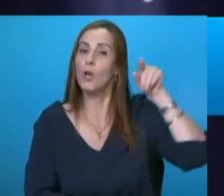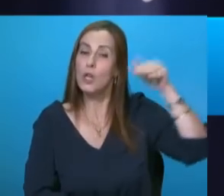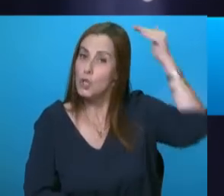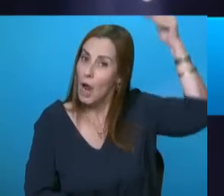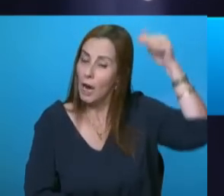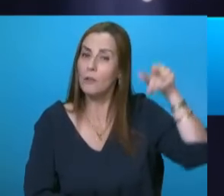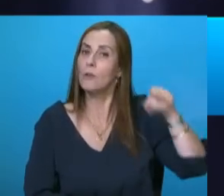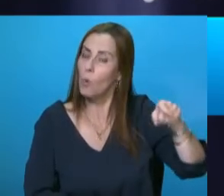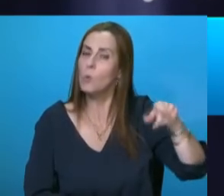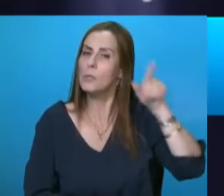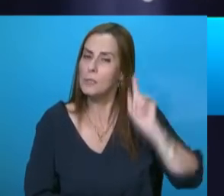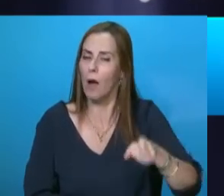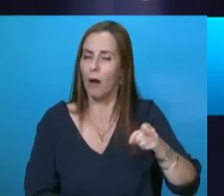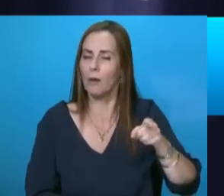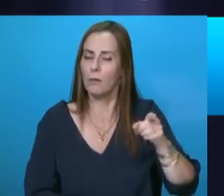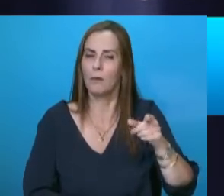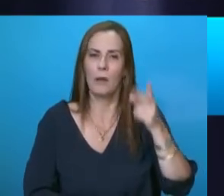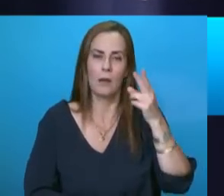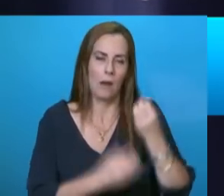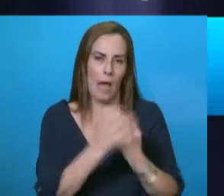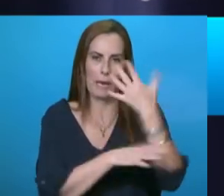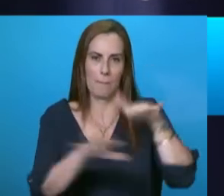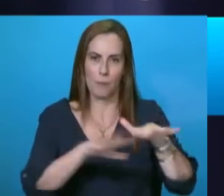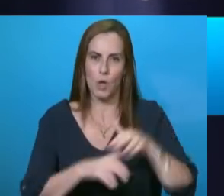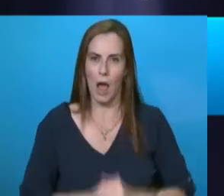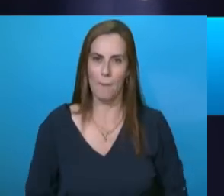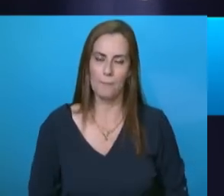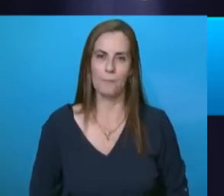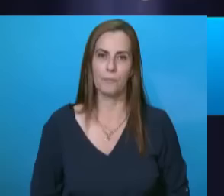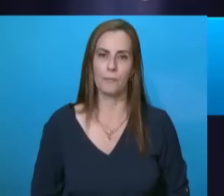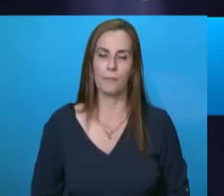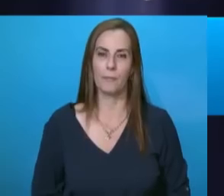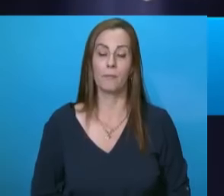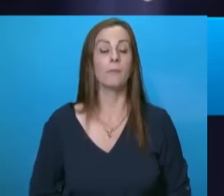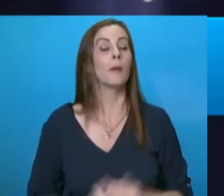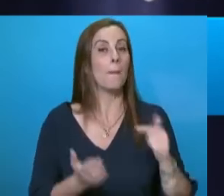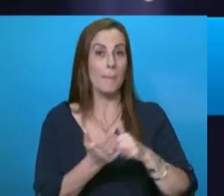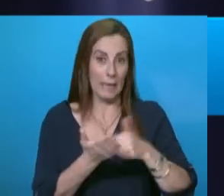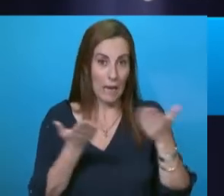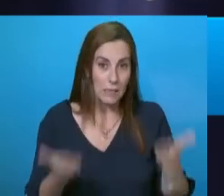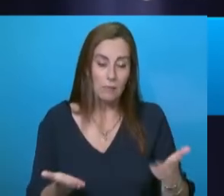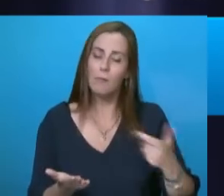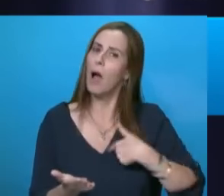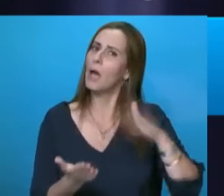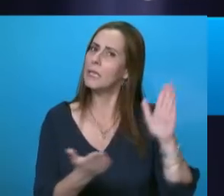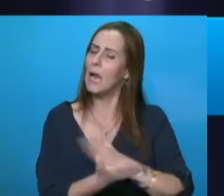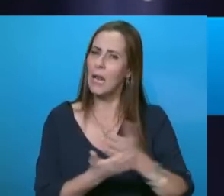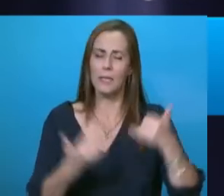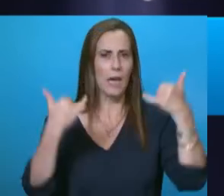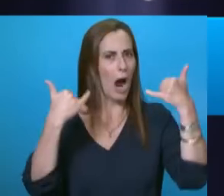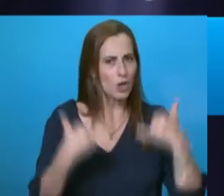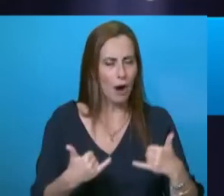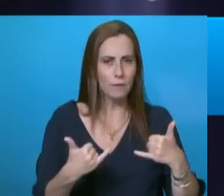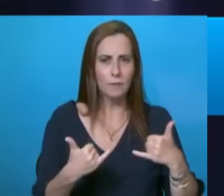שעליו תוטל מלאכת הרכבת הממשלה. משכך, החלטתי היום